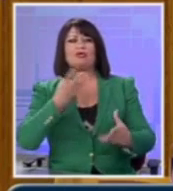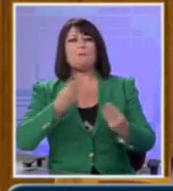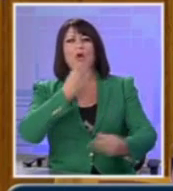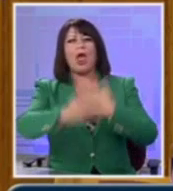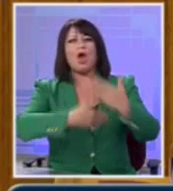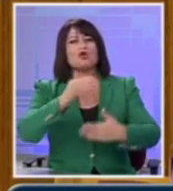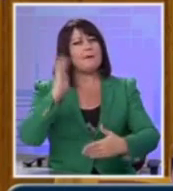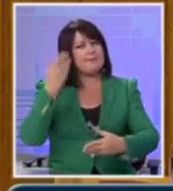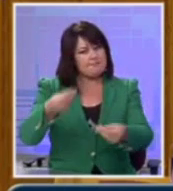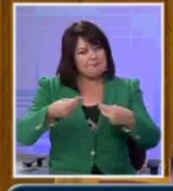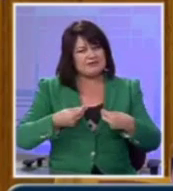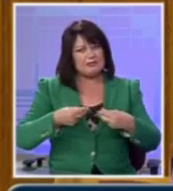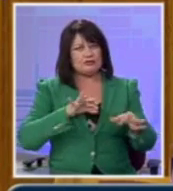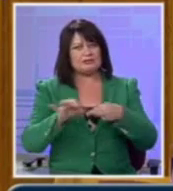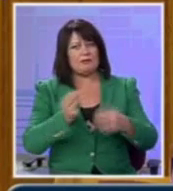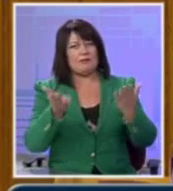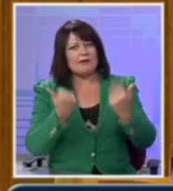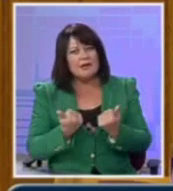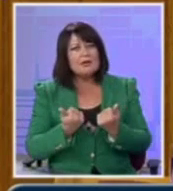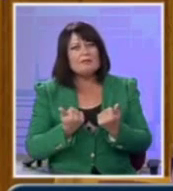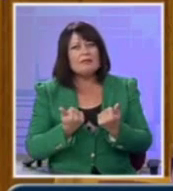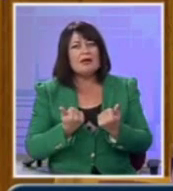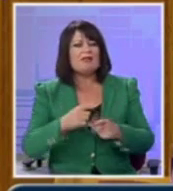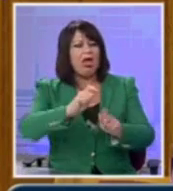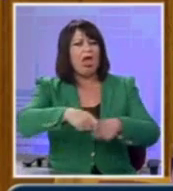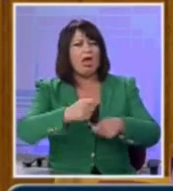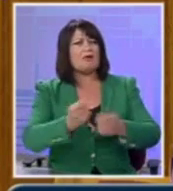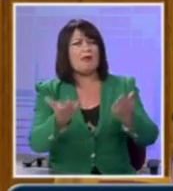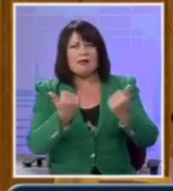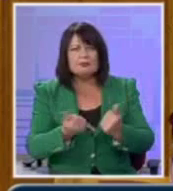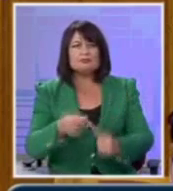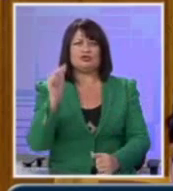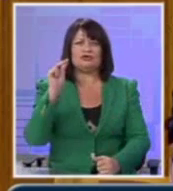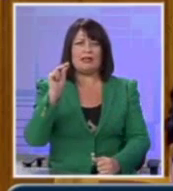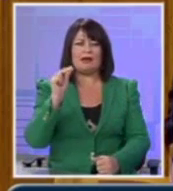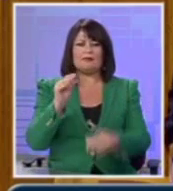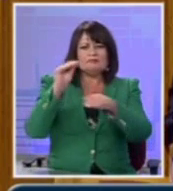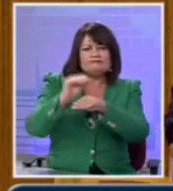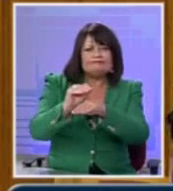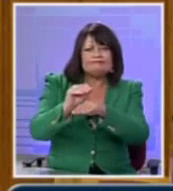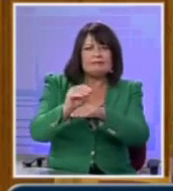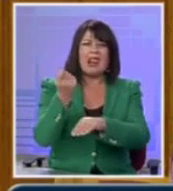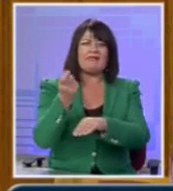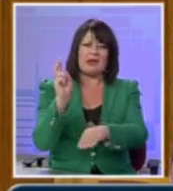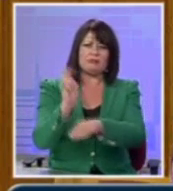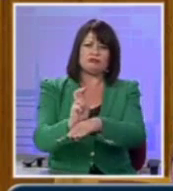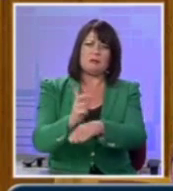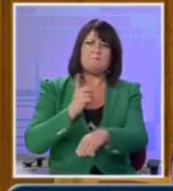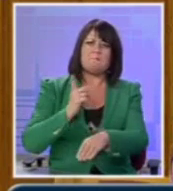χρόνια. Χωρίς σχεδιασμό, χωρίς όρημα έργα, με δέσμευση πόρων, με υποσχέσεις σε όλη τη